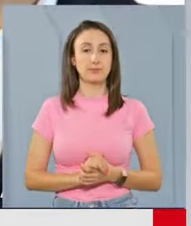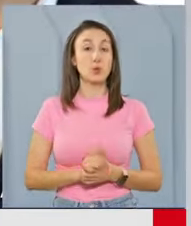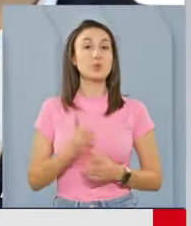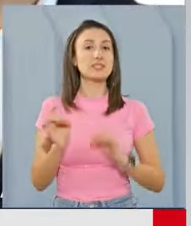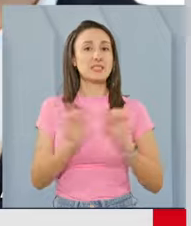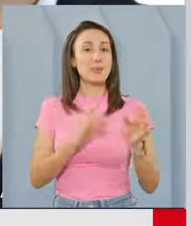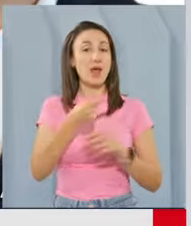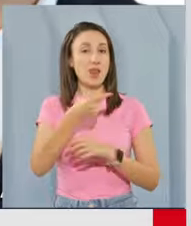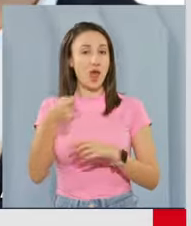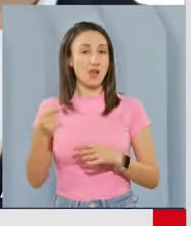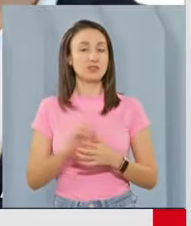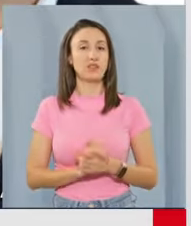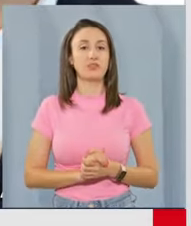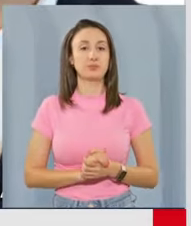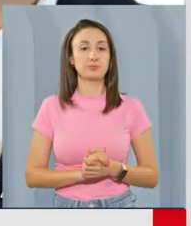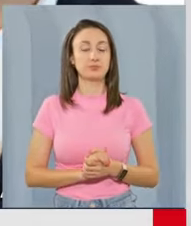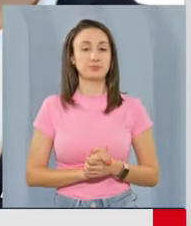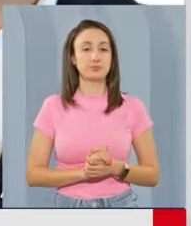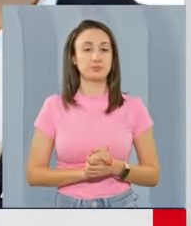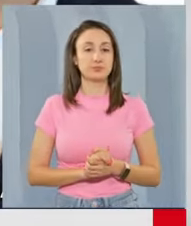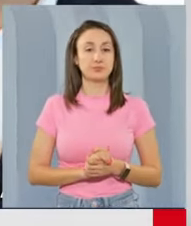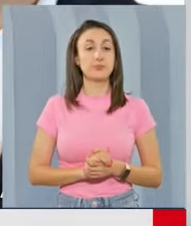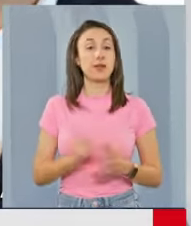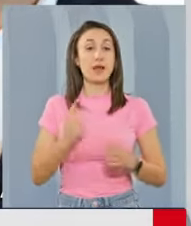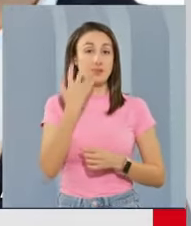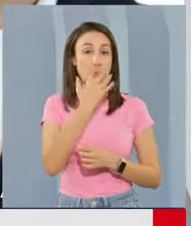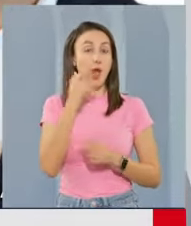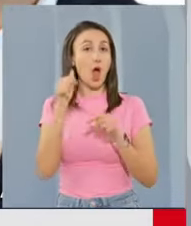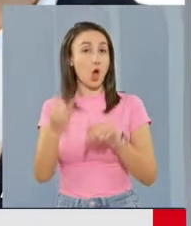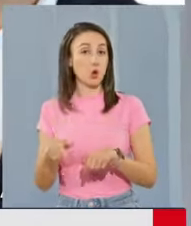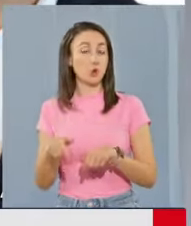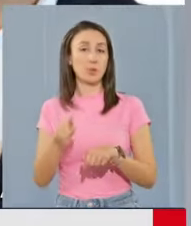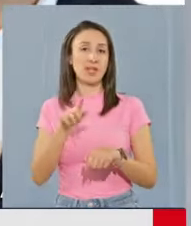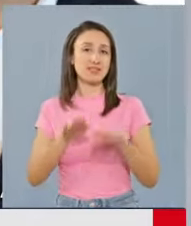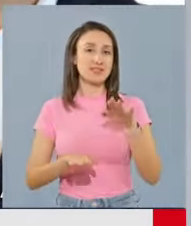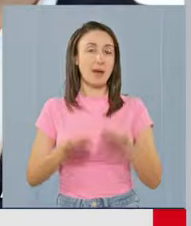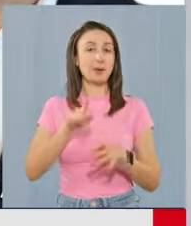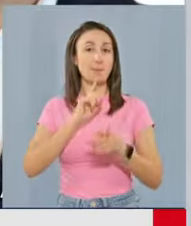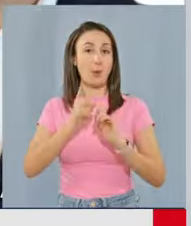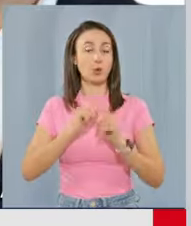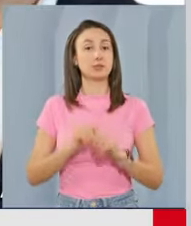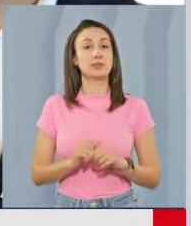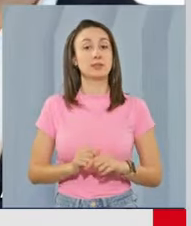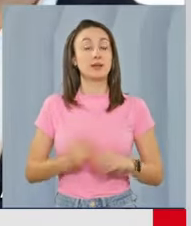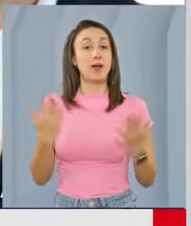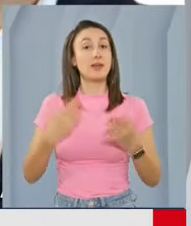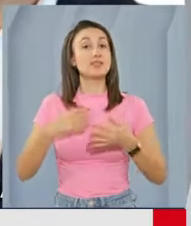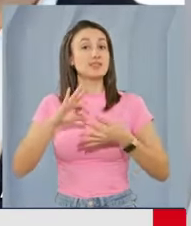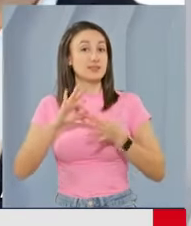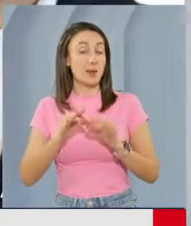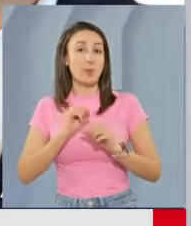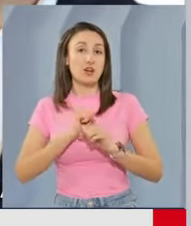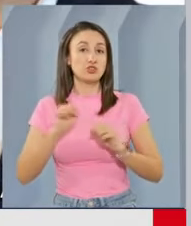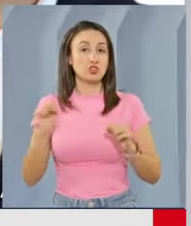semnal negativ primit din partea investitorilor care reclamă în momentul de față instabilitatea politică Da care tinde să se